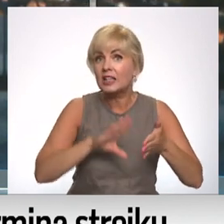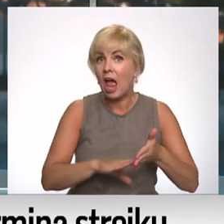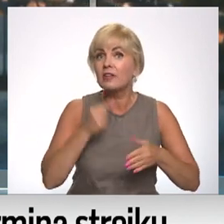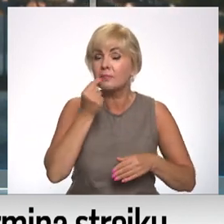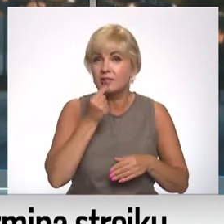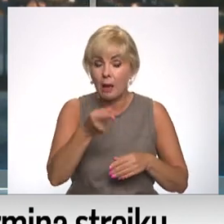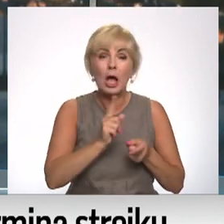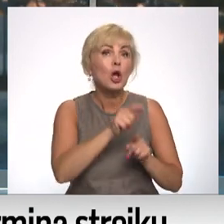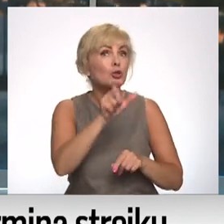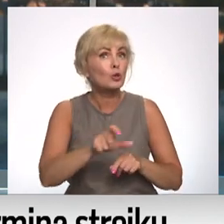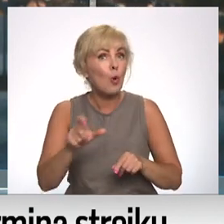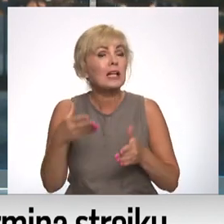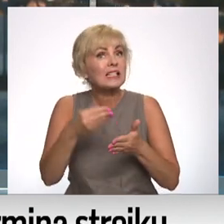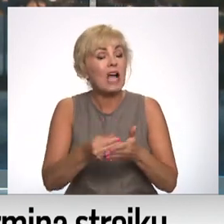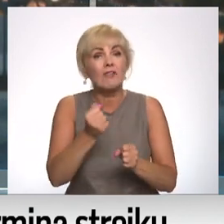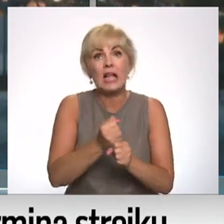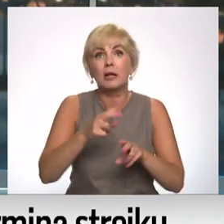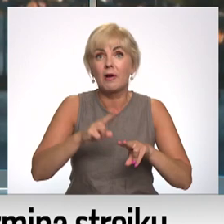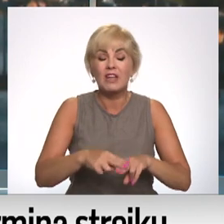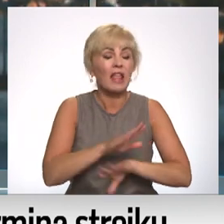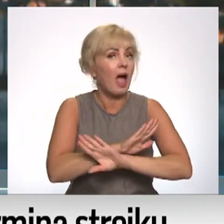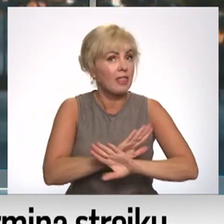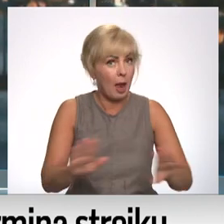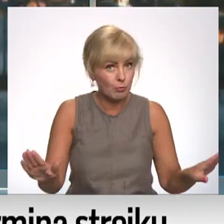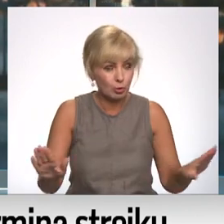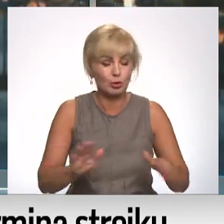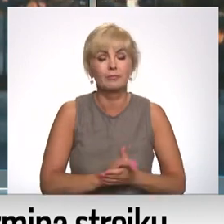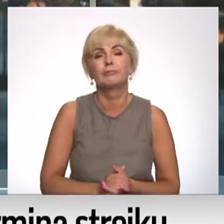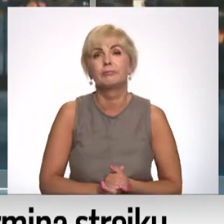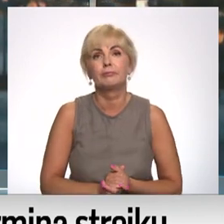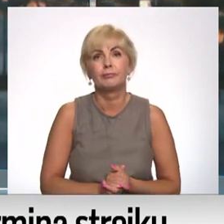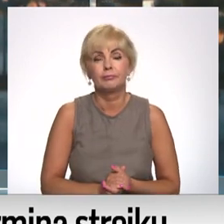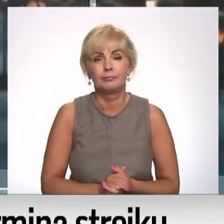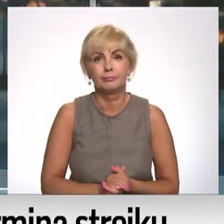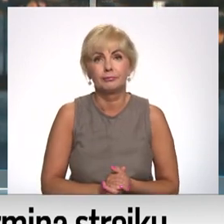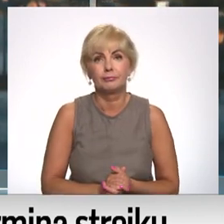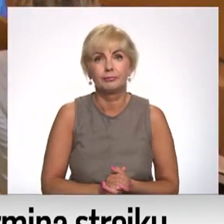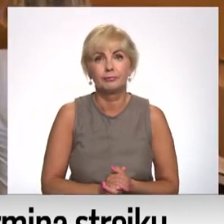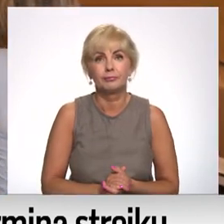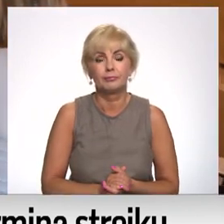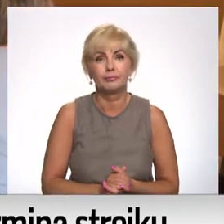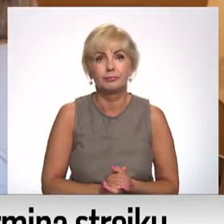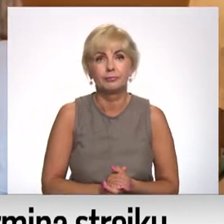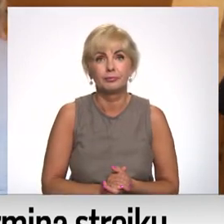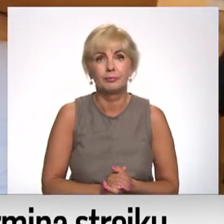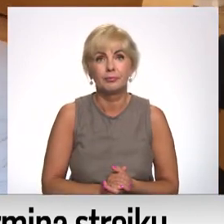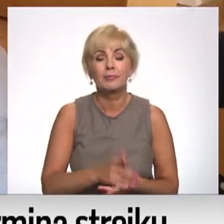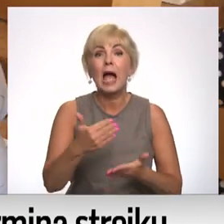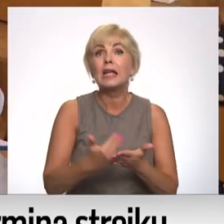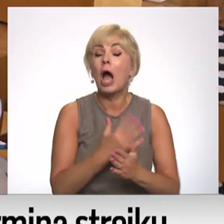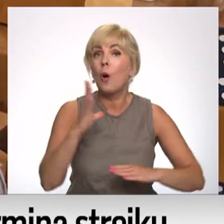laikā skolotāji savās darbvietās neatradīsies. Vairāk Vitas Ancretes sižetā. Jauno